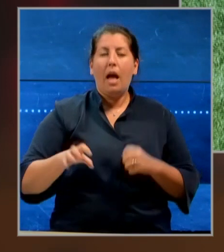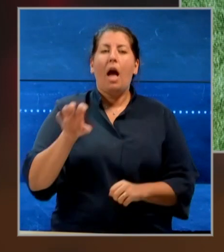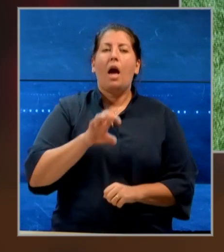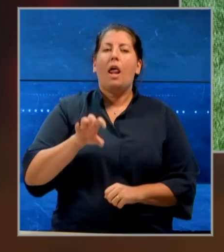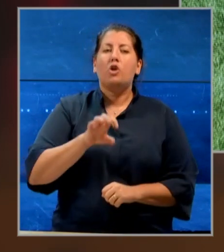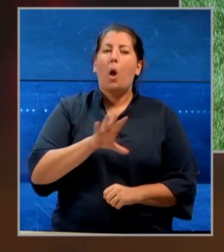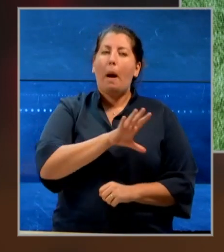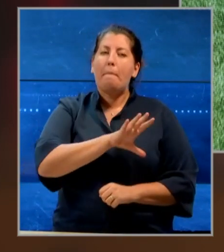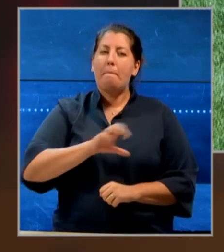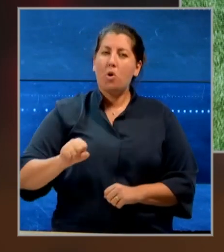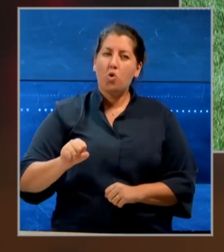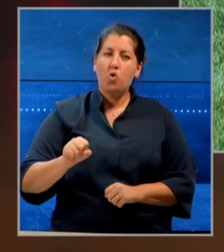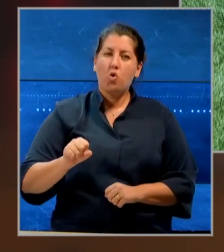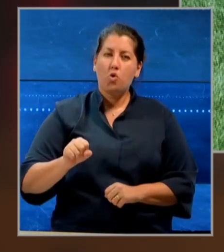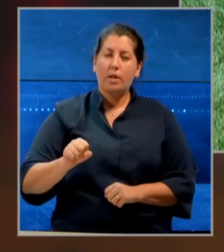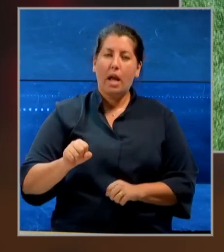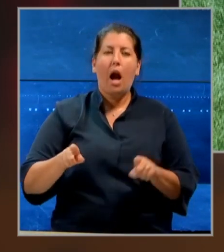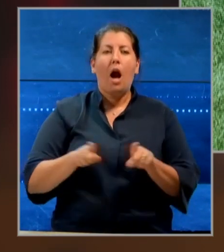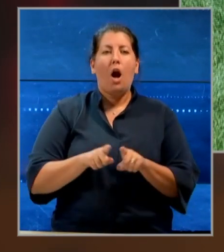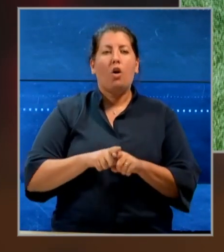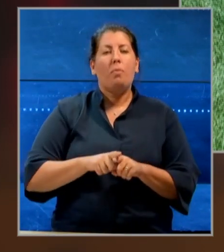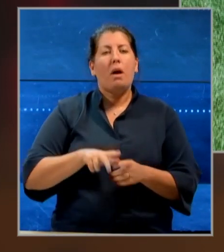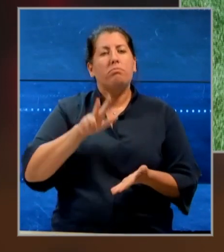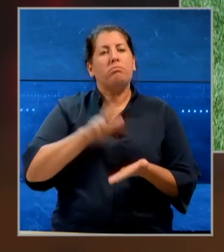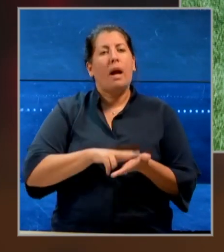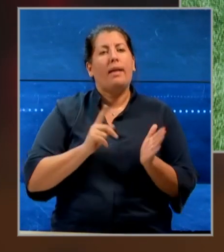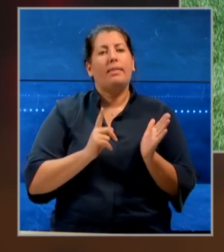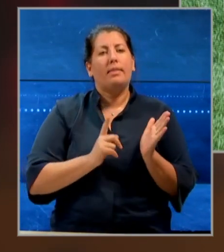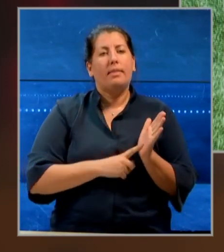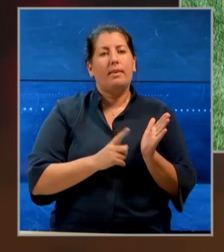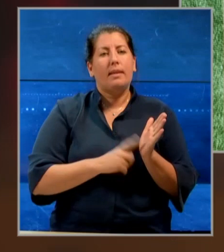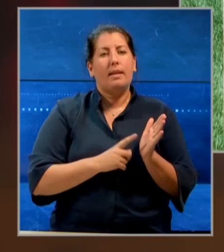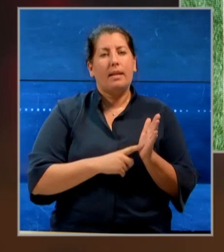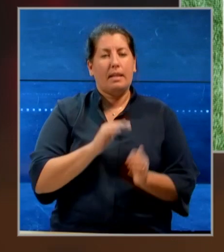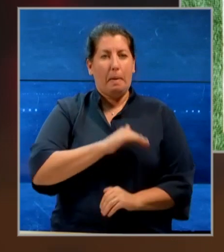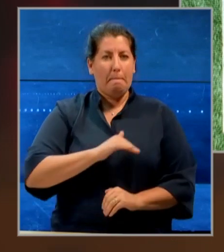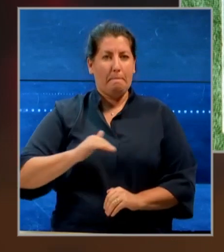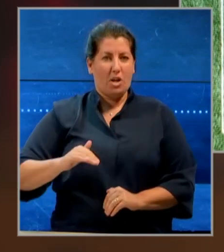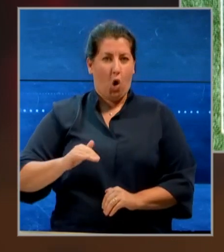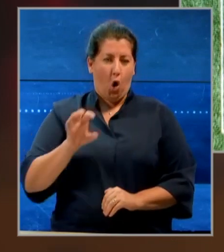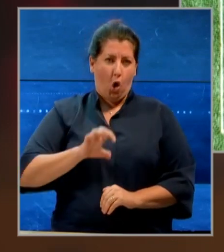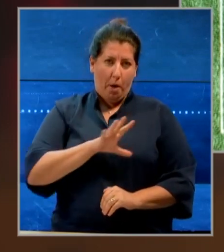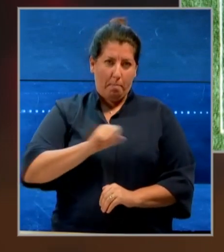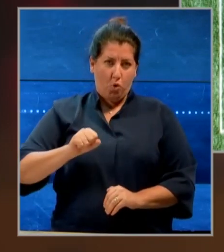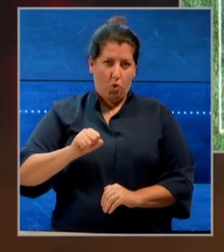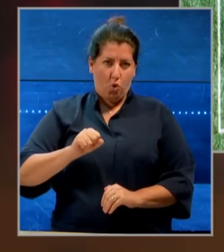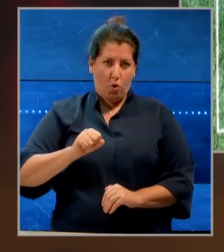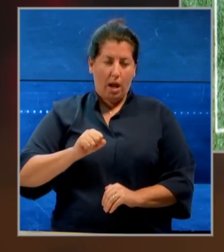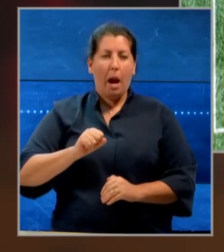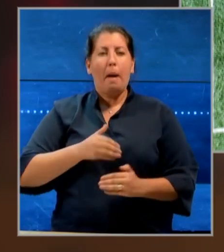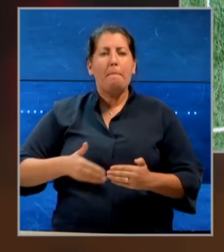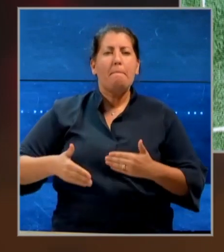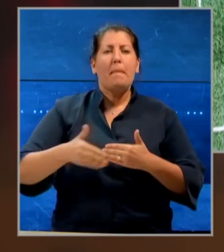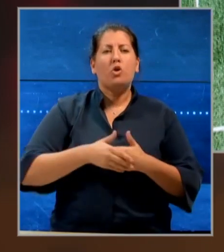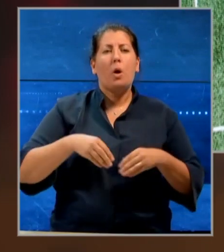Puglia è, come dire, come garante dei diritti dei minori della Regione Puglia, sta patrocinando una bellissima